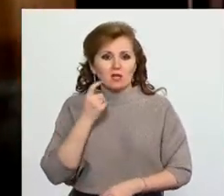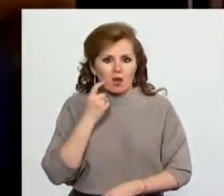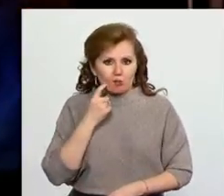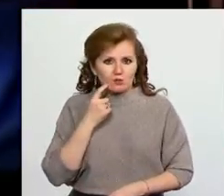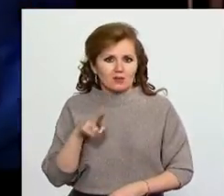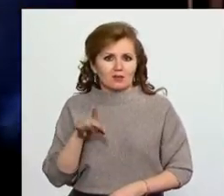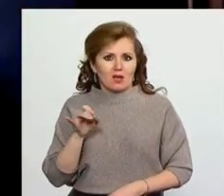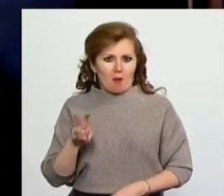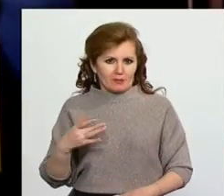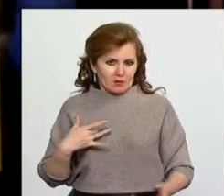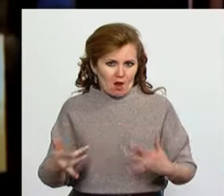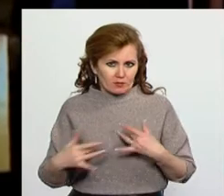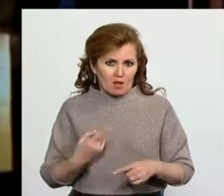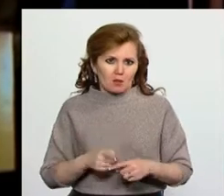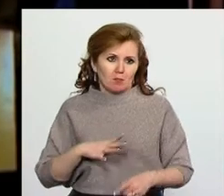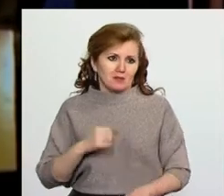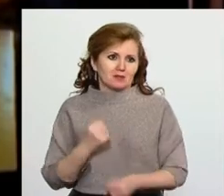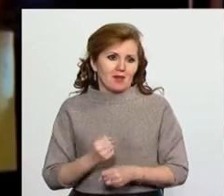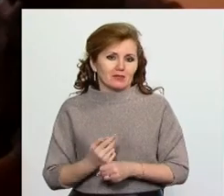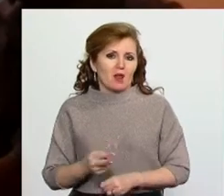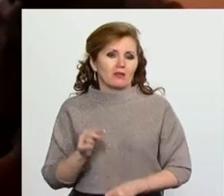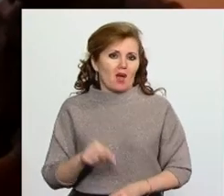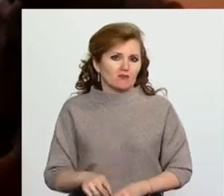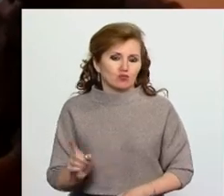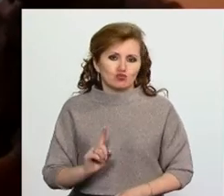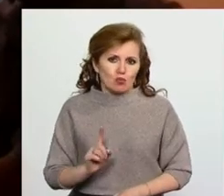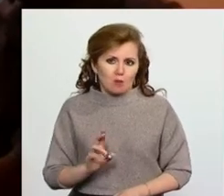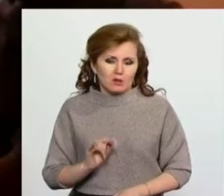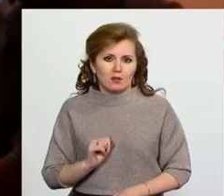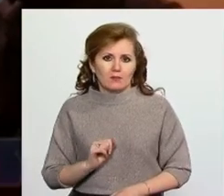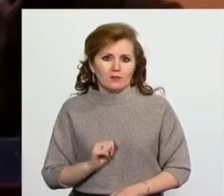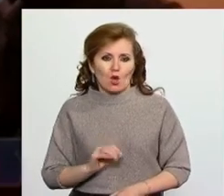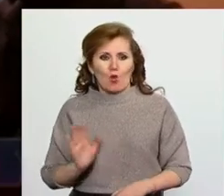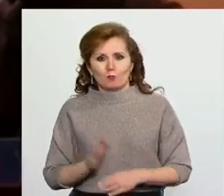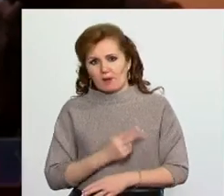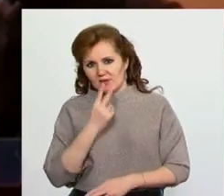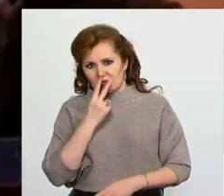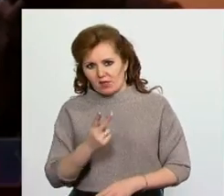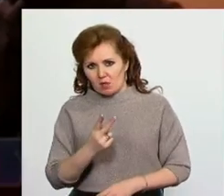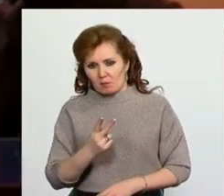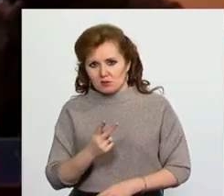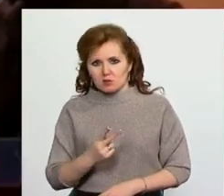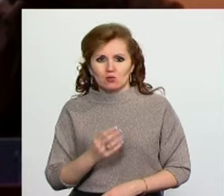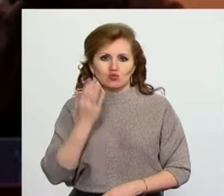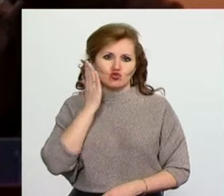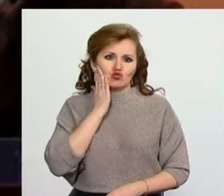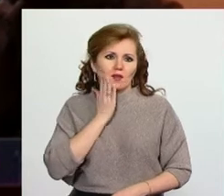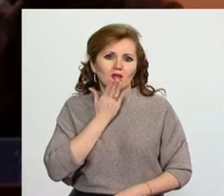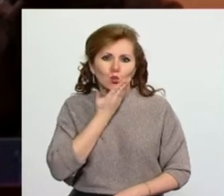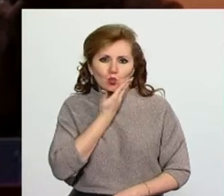драмтеатр. Это было сделано для того, чтобы убрать из видимости щетину,